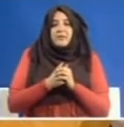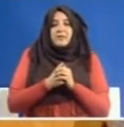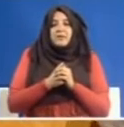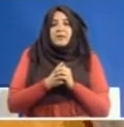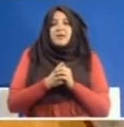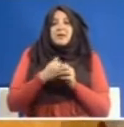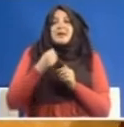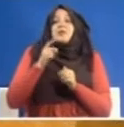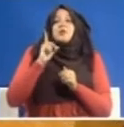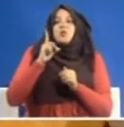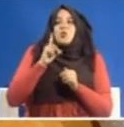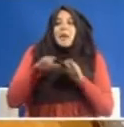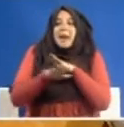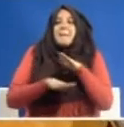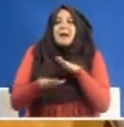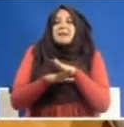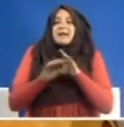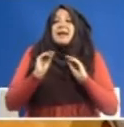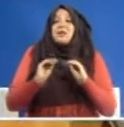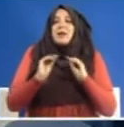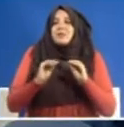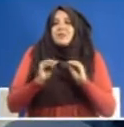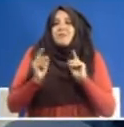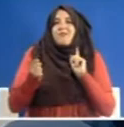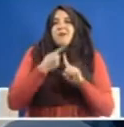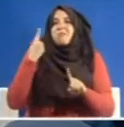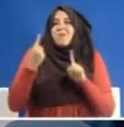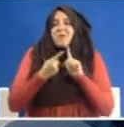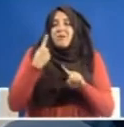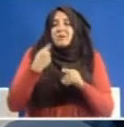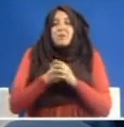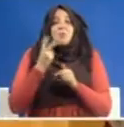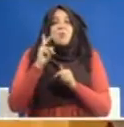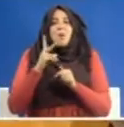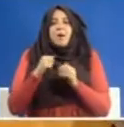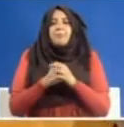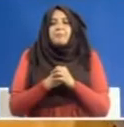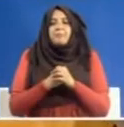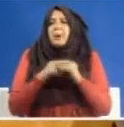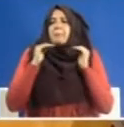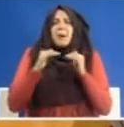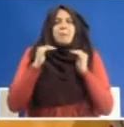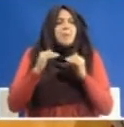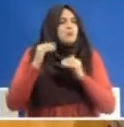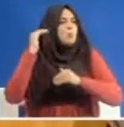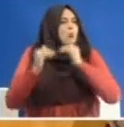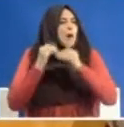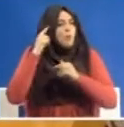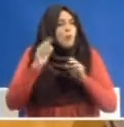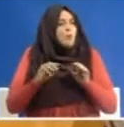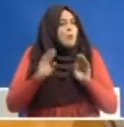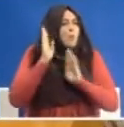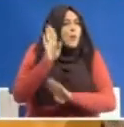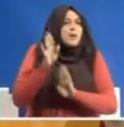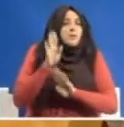عليه. يعني أننا لا نستطيع بمعنى أن الآن مهما يعني وضعت برامج الحماية، فإن